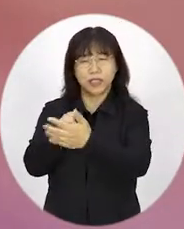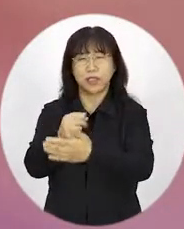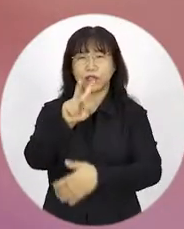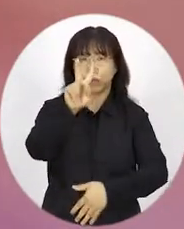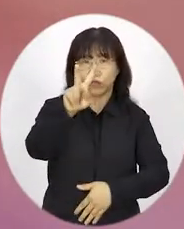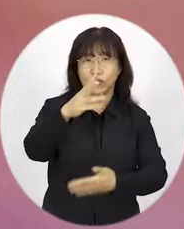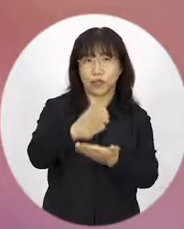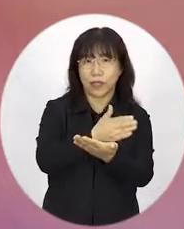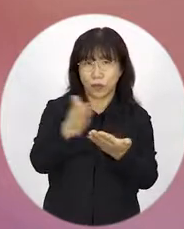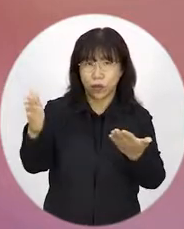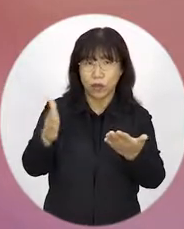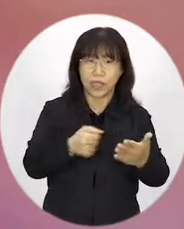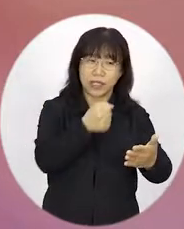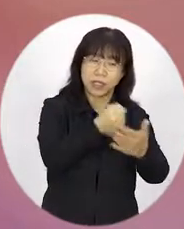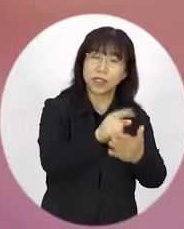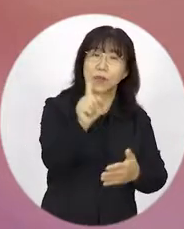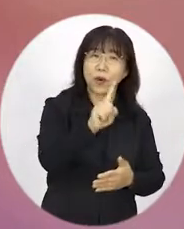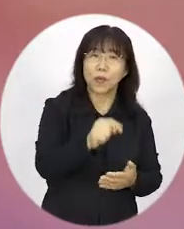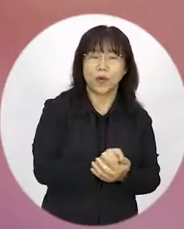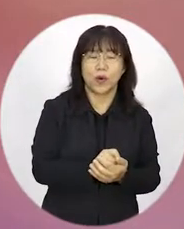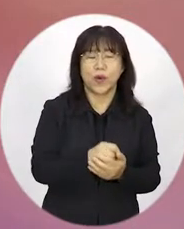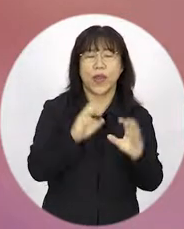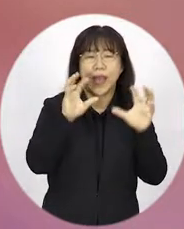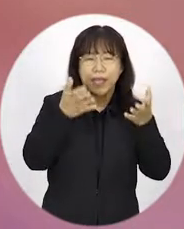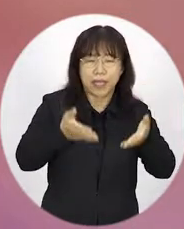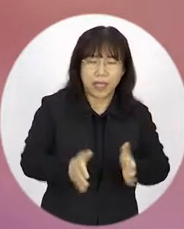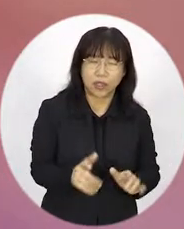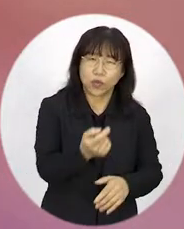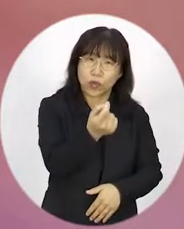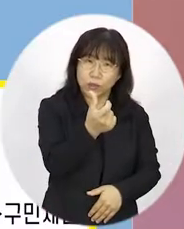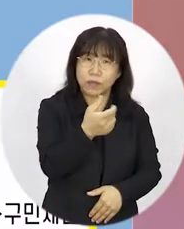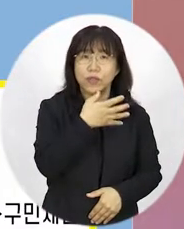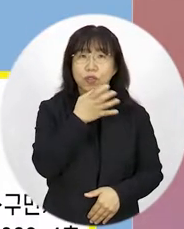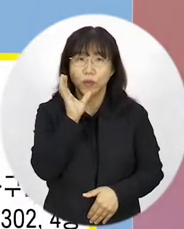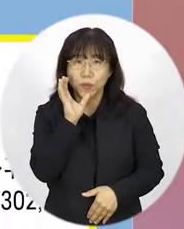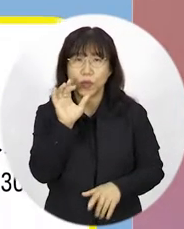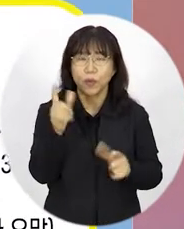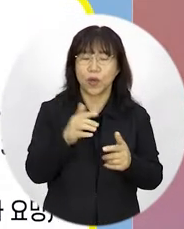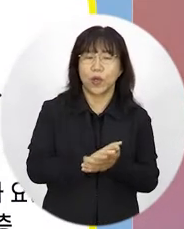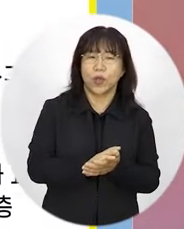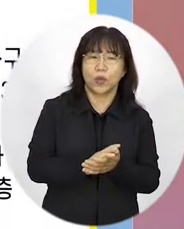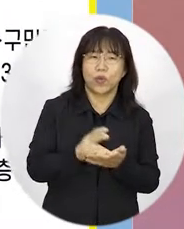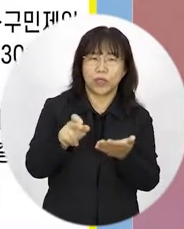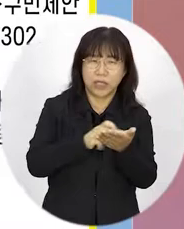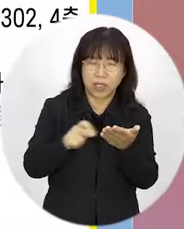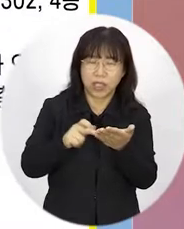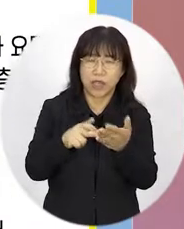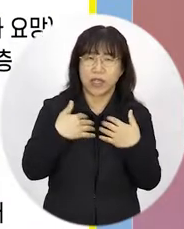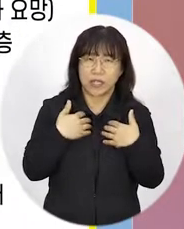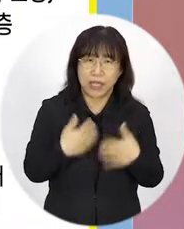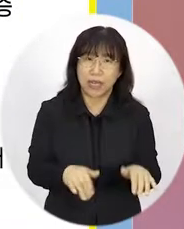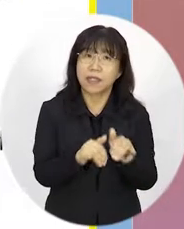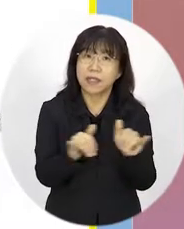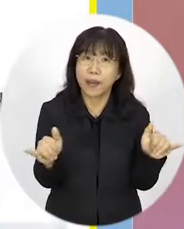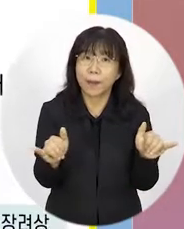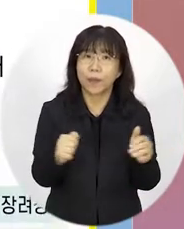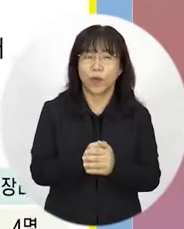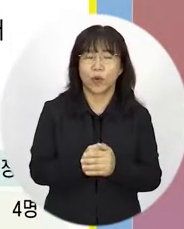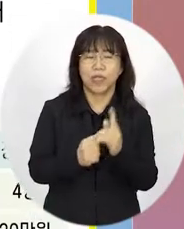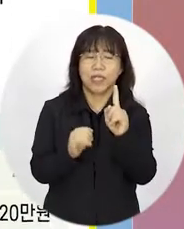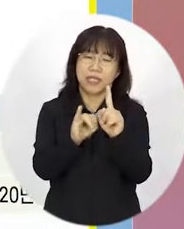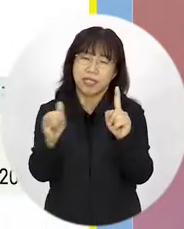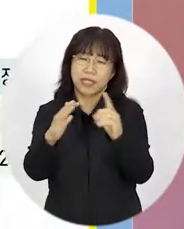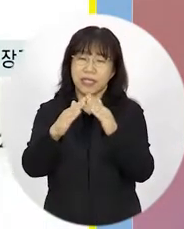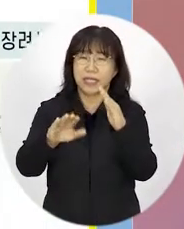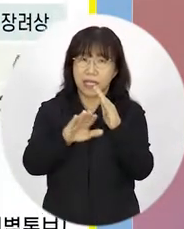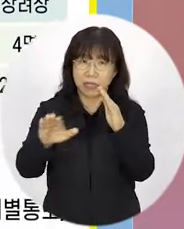자유주제로 나뉘어 실시되며 지정주제로는 저출생 고령화 극복 방안, 디지털 약자 보호 및 지원, 1인 가구 안전